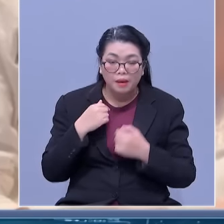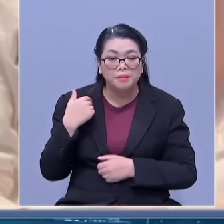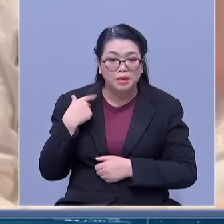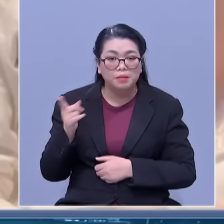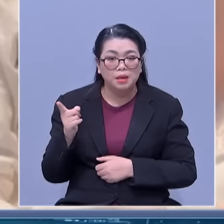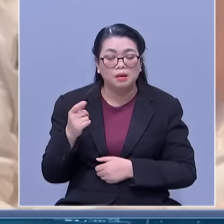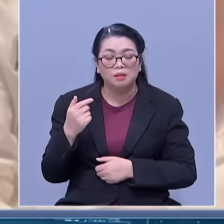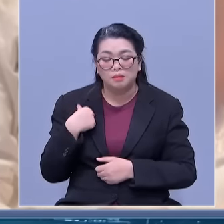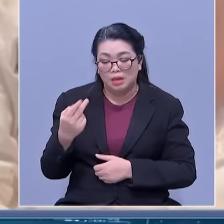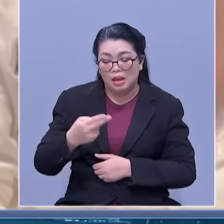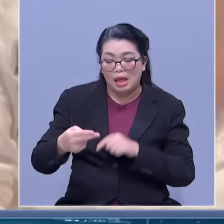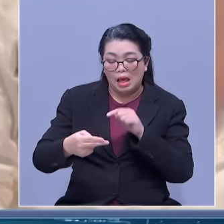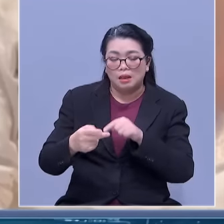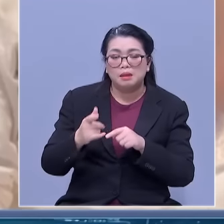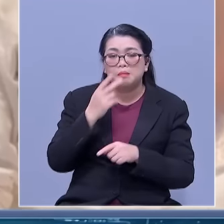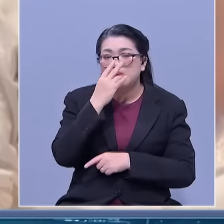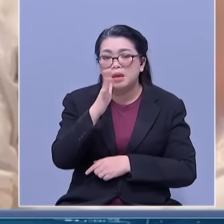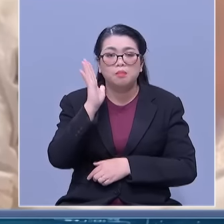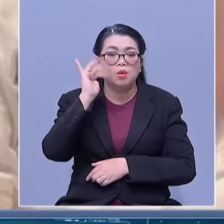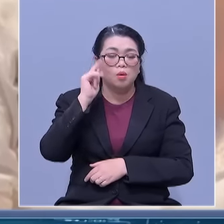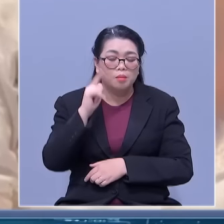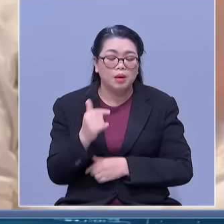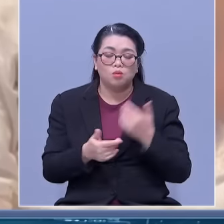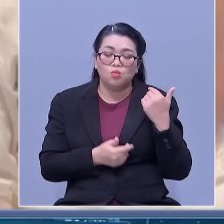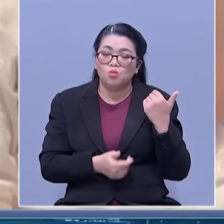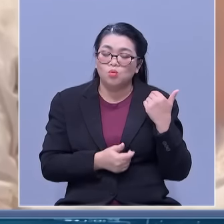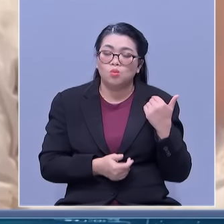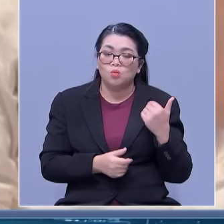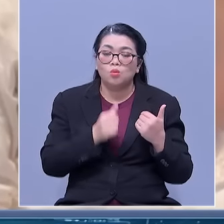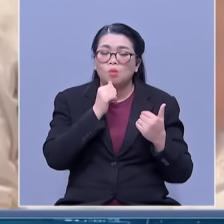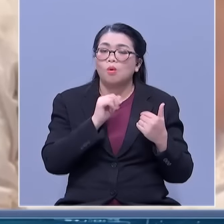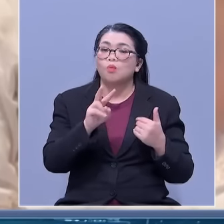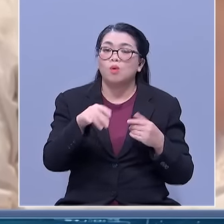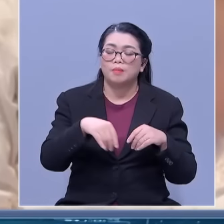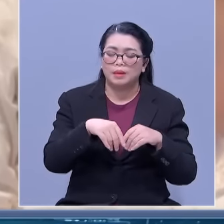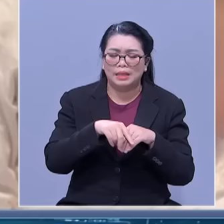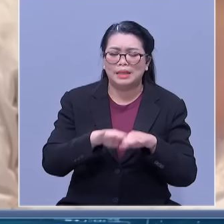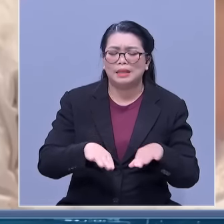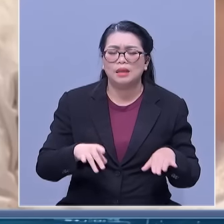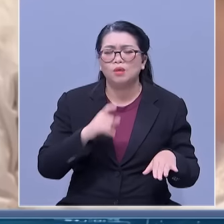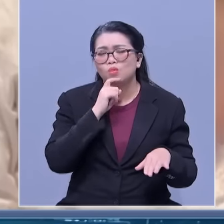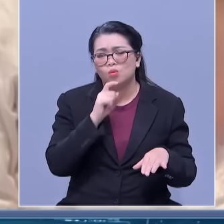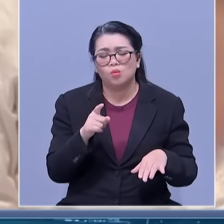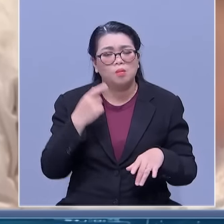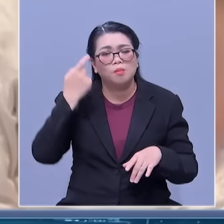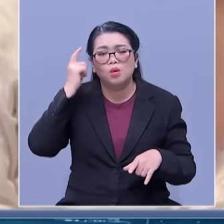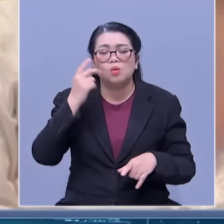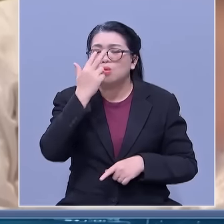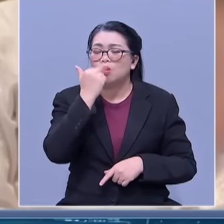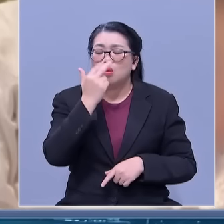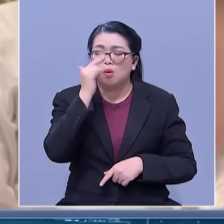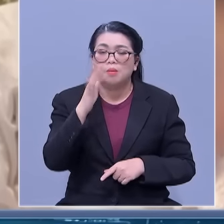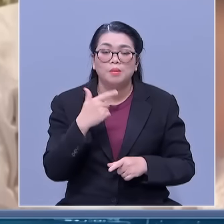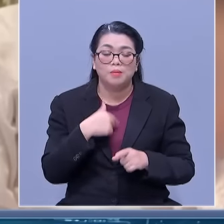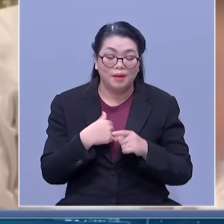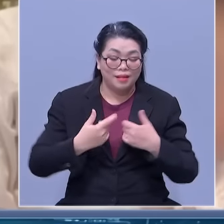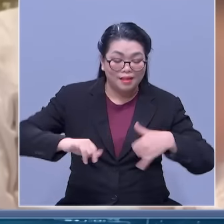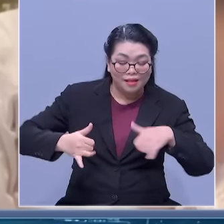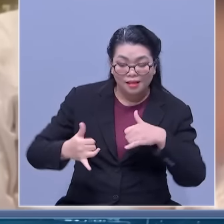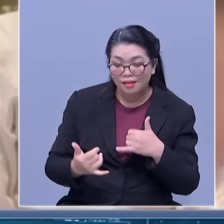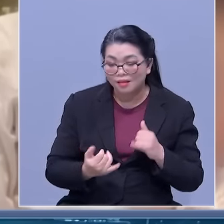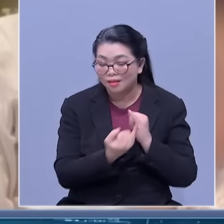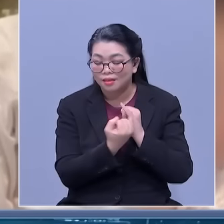น้องอาจจะไม่ได้เห็นคุณพ่อคุณแม่คุณยายคุณยายเพ็ญเนี่ยบอกว่าเด็กยังเล็กมากค่ะเลยไม่ร้องเพราะฉะนั้นตอนนี้เหมือนกับว่าเขา